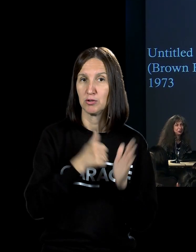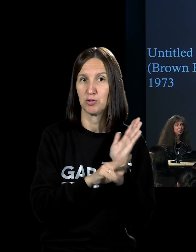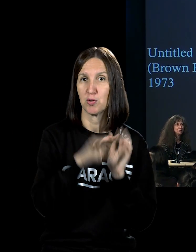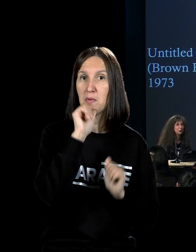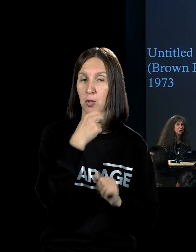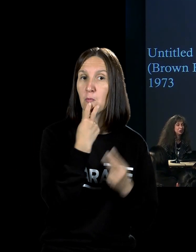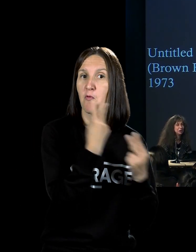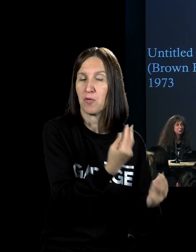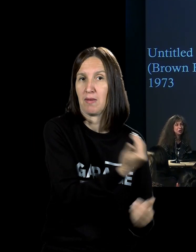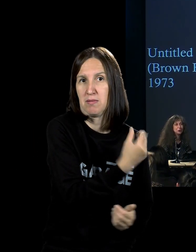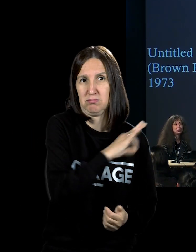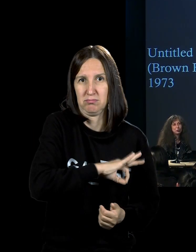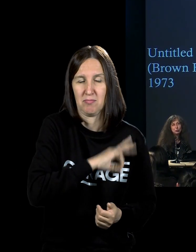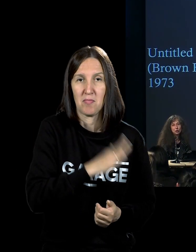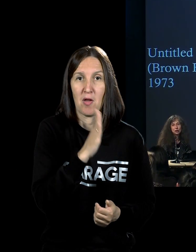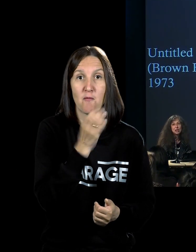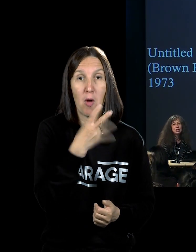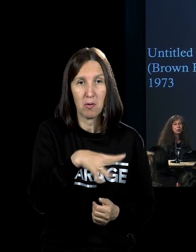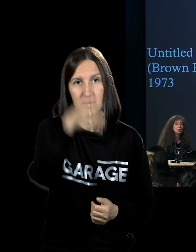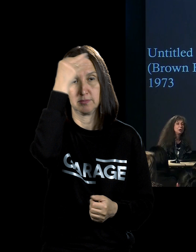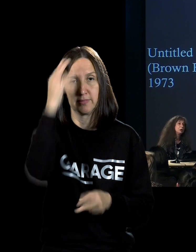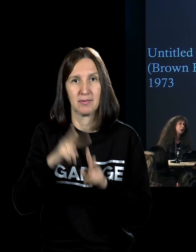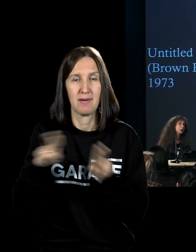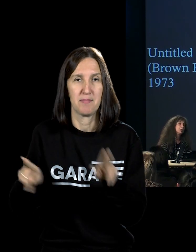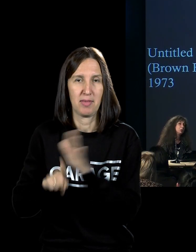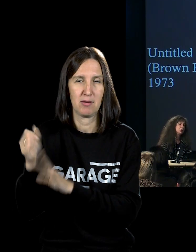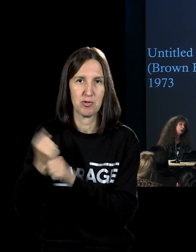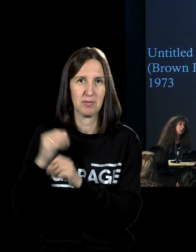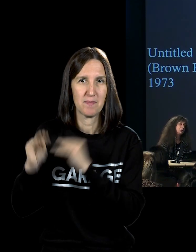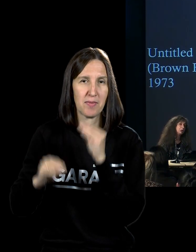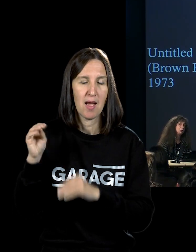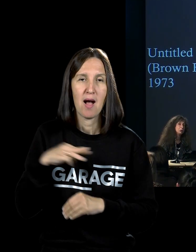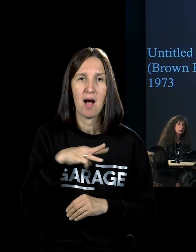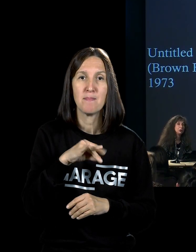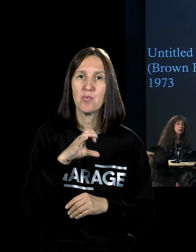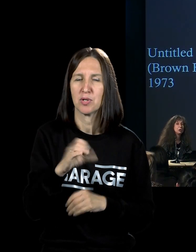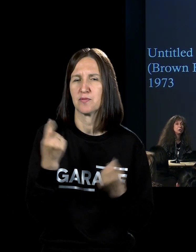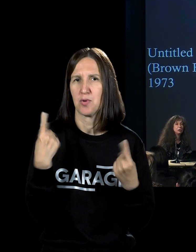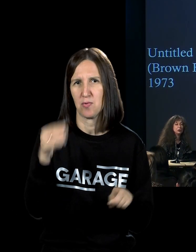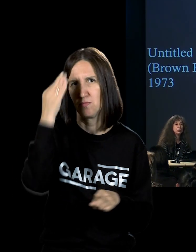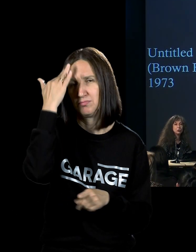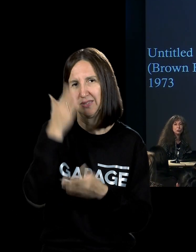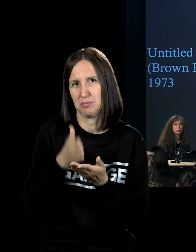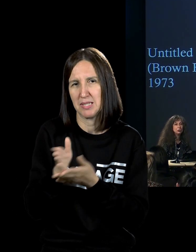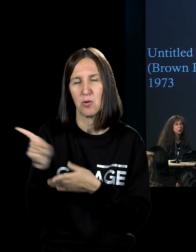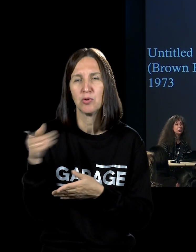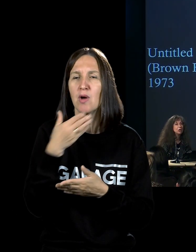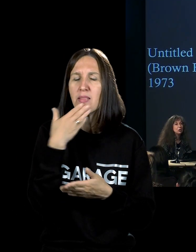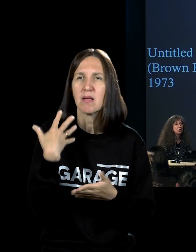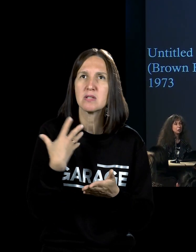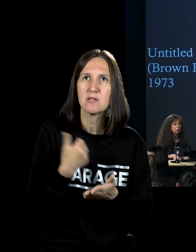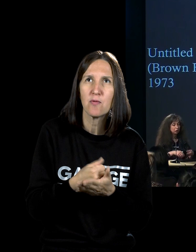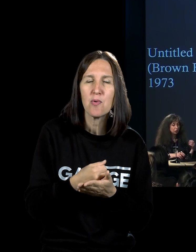году, увидел этот войлок и как бы начал с ним работать. Но работает он с ним, но Моррис работает с ним в другом смысле. Он не придумывает никакую